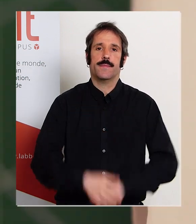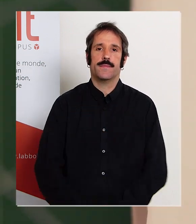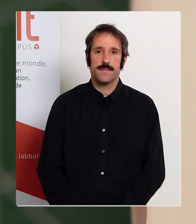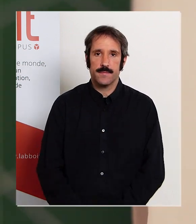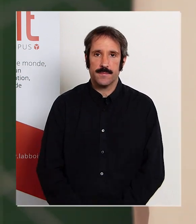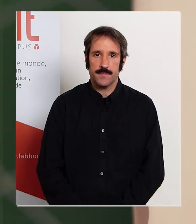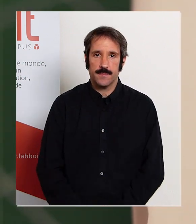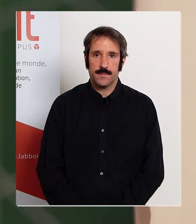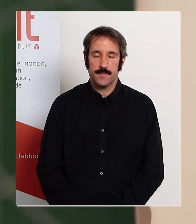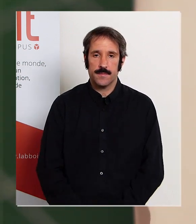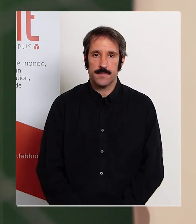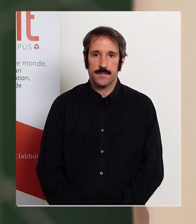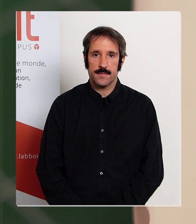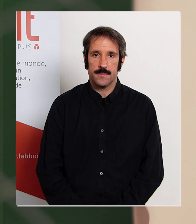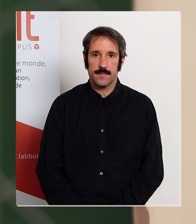N.